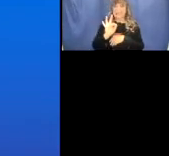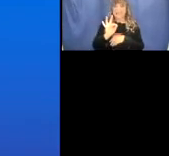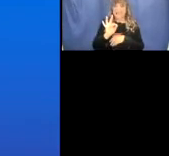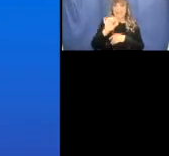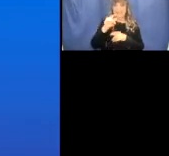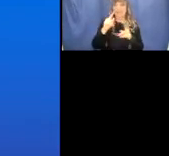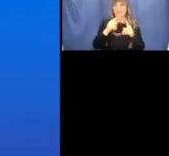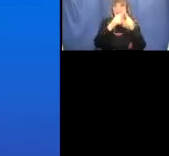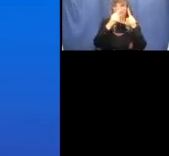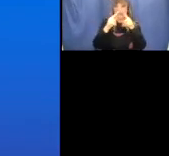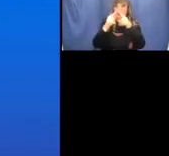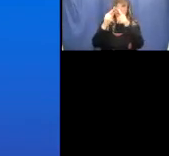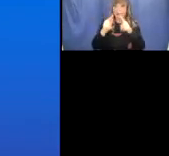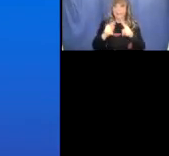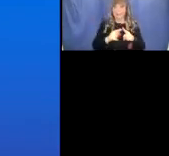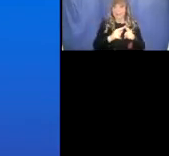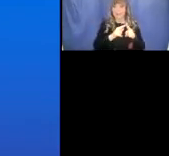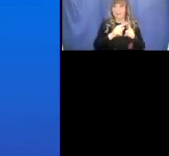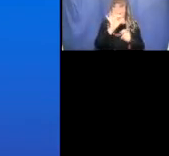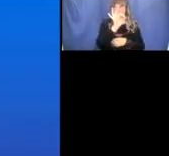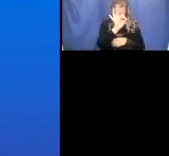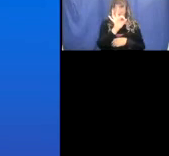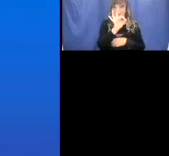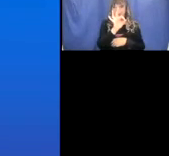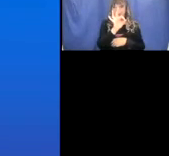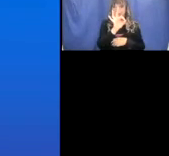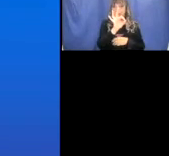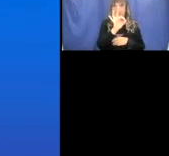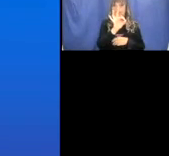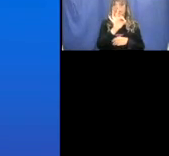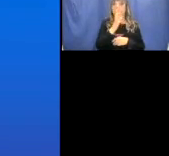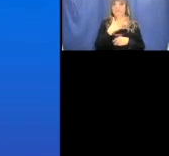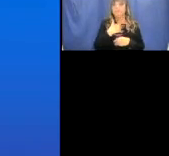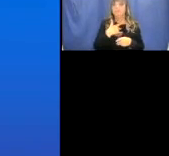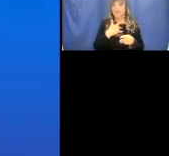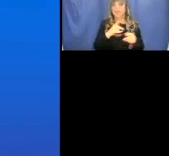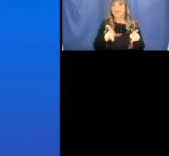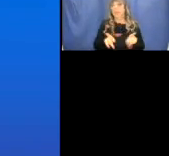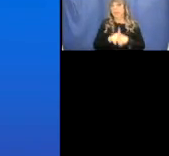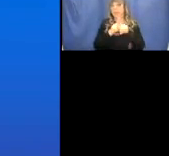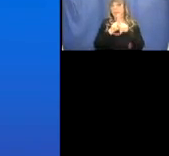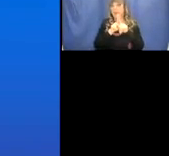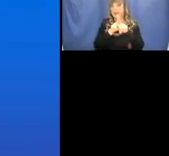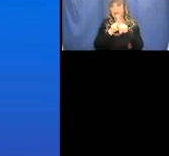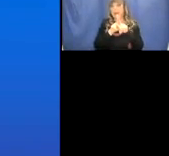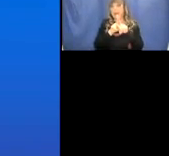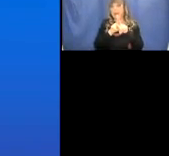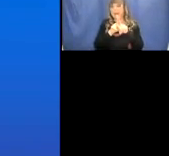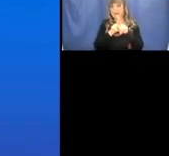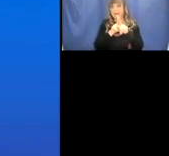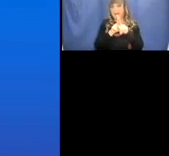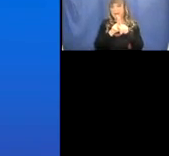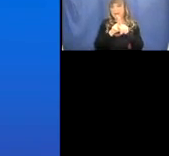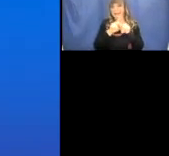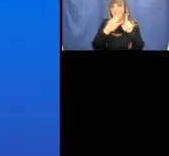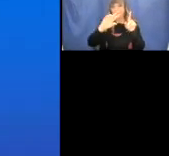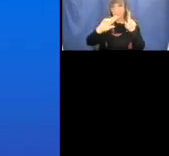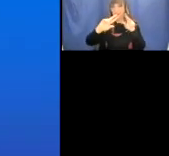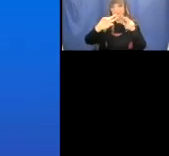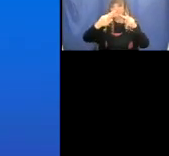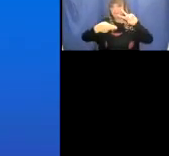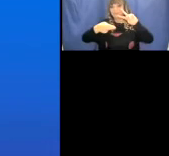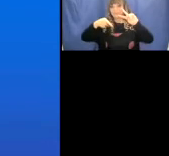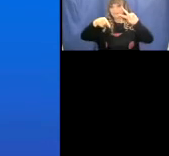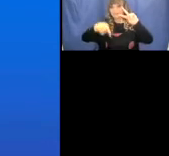diciamo nella lettera f corrisponde a un proprio corrispondente e un vento i punti